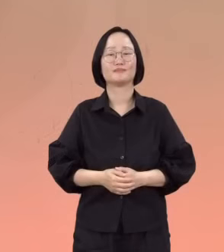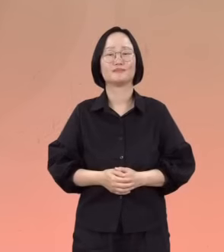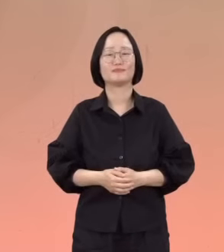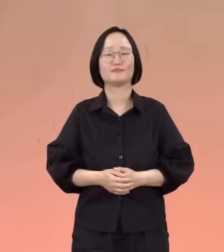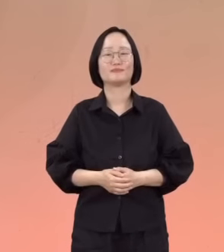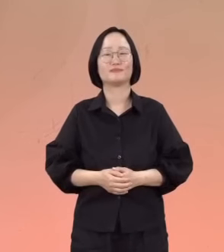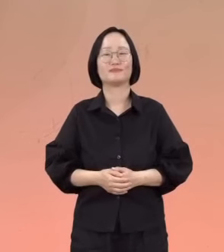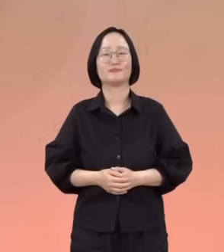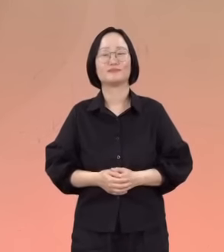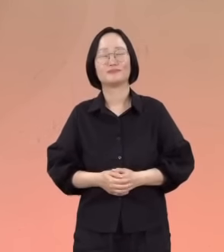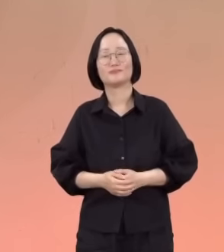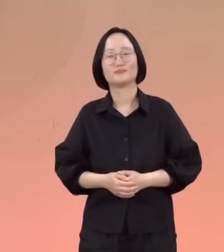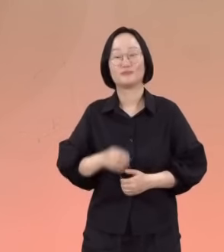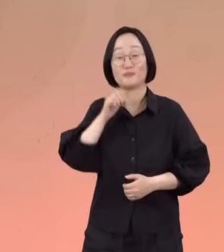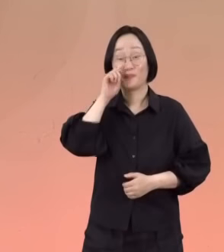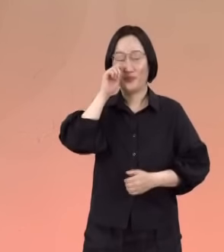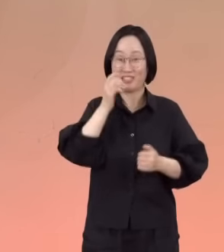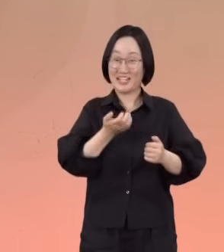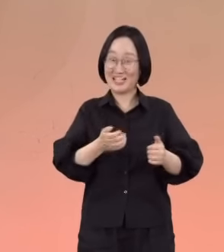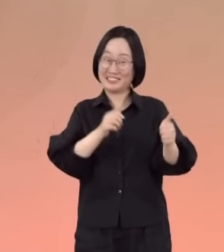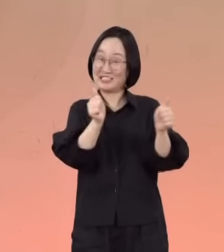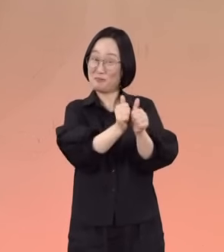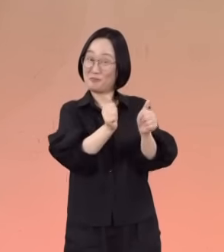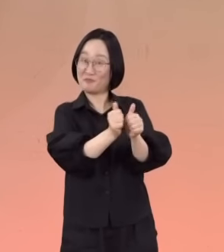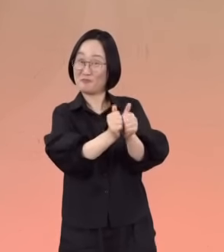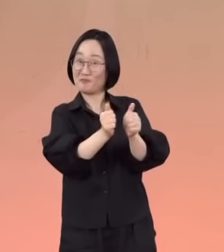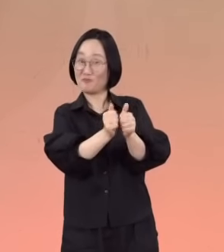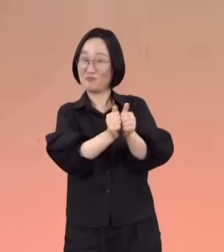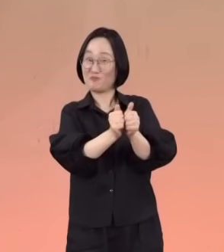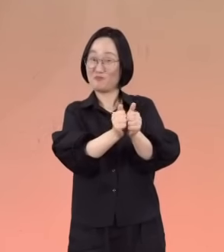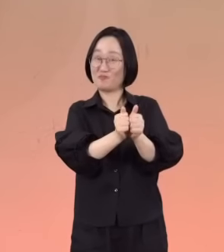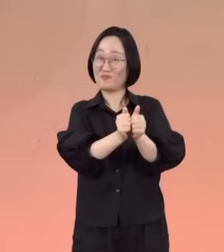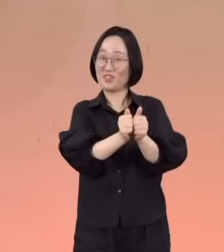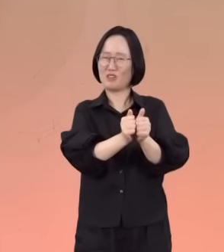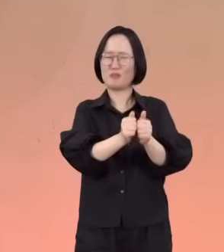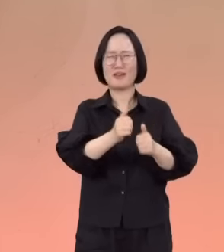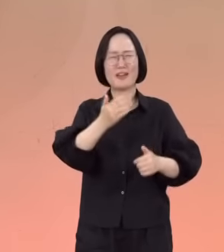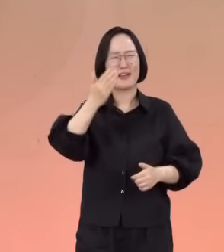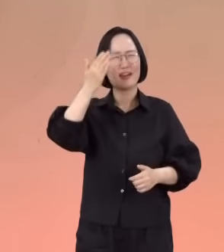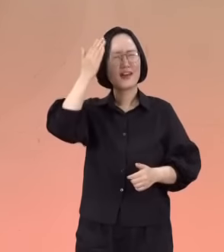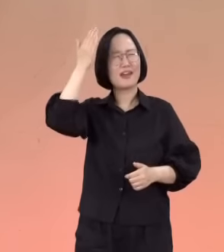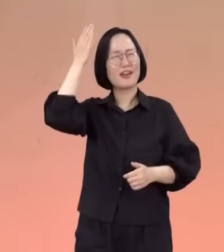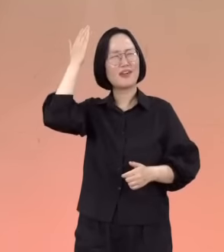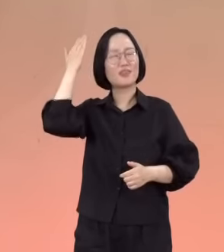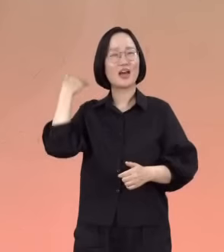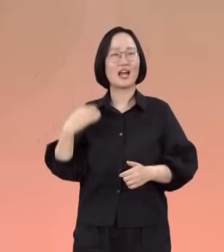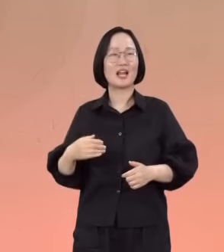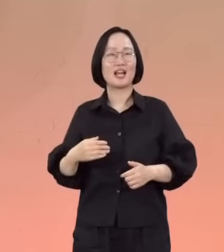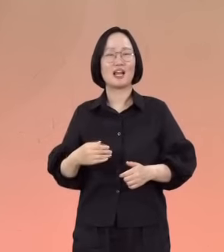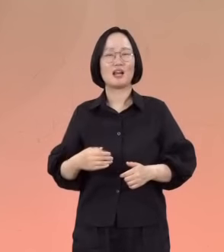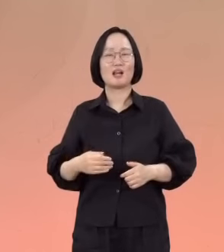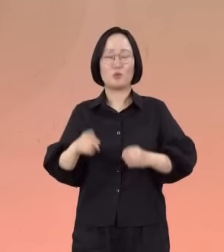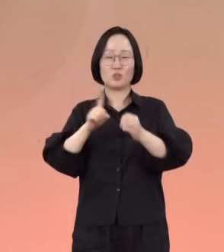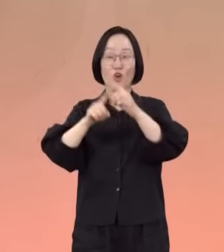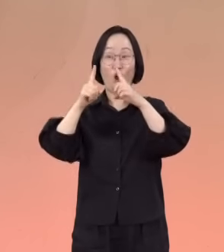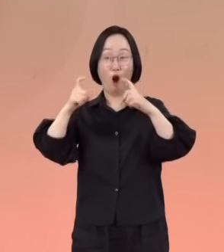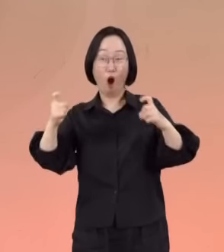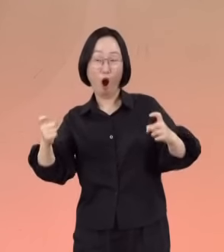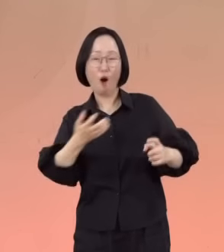것입니다이 거사님 또 오래전에 이렇게 항차 성지순례도